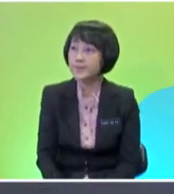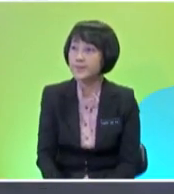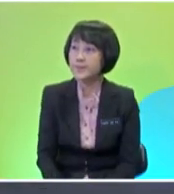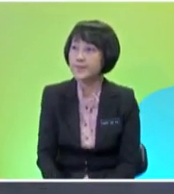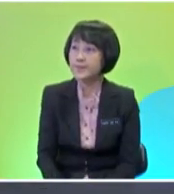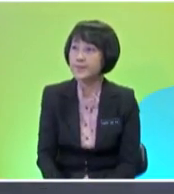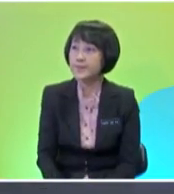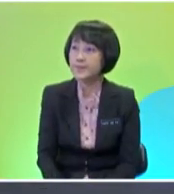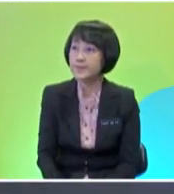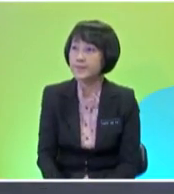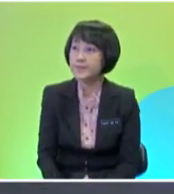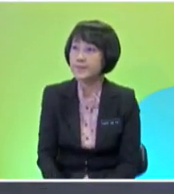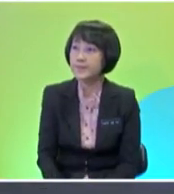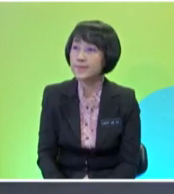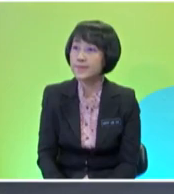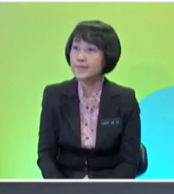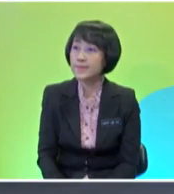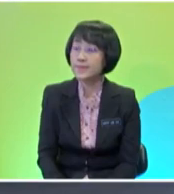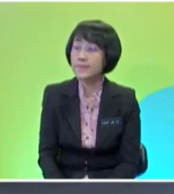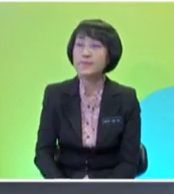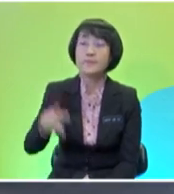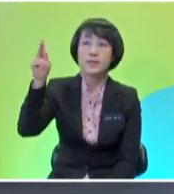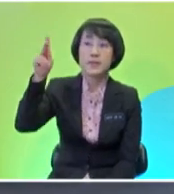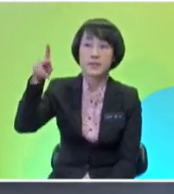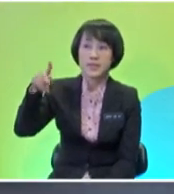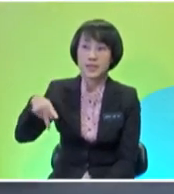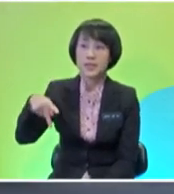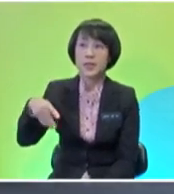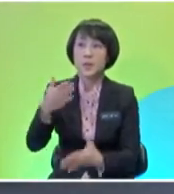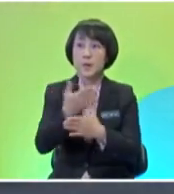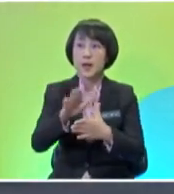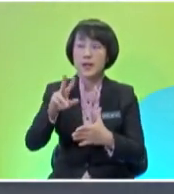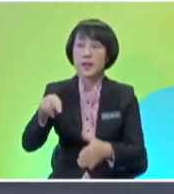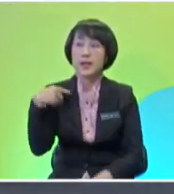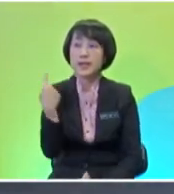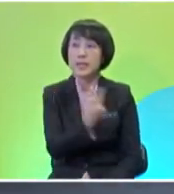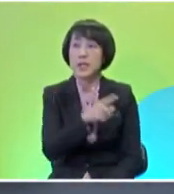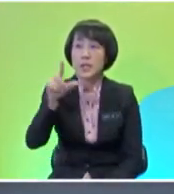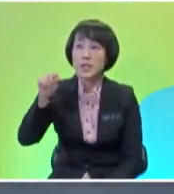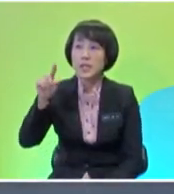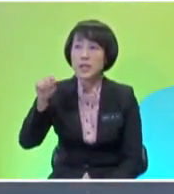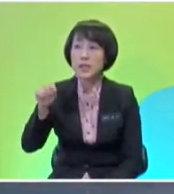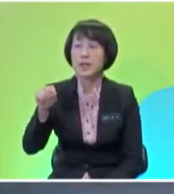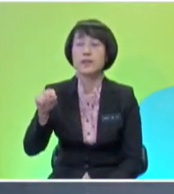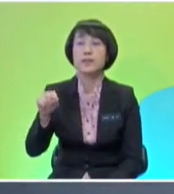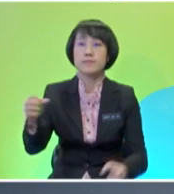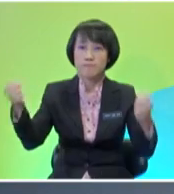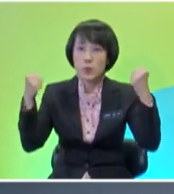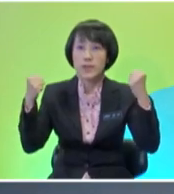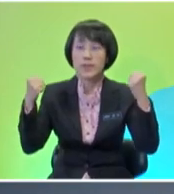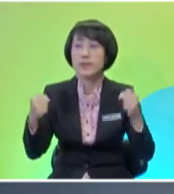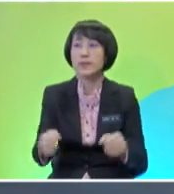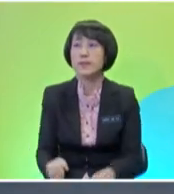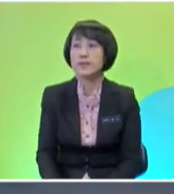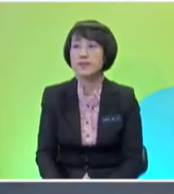Okey. Dan kita kena pastikan bahagian yang kita lekatkan tu dalam keadaan yang kukuh lah kan, cikgu? Betul. Jangan